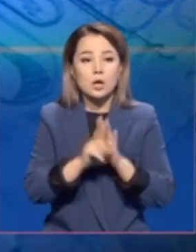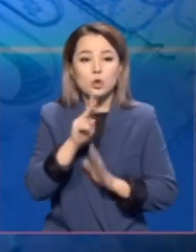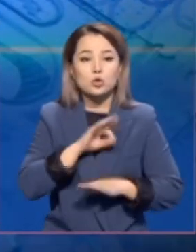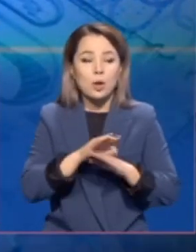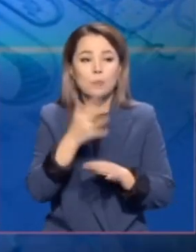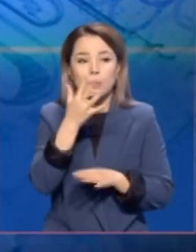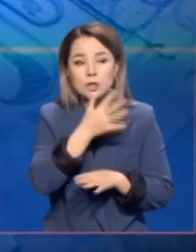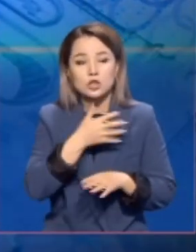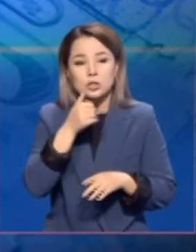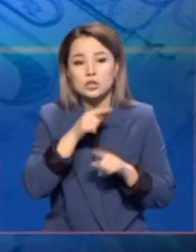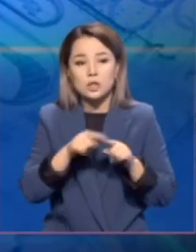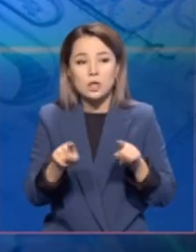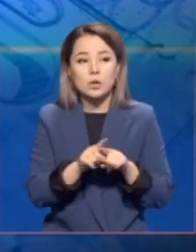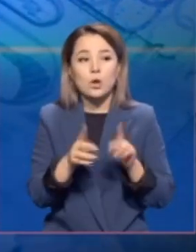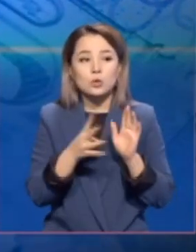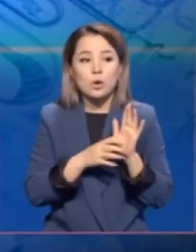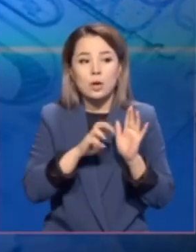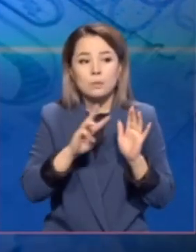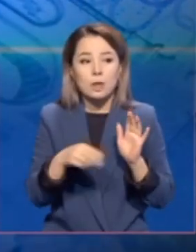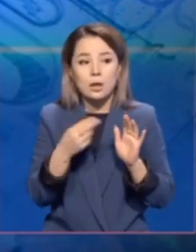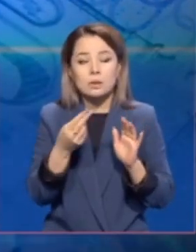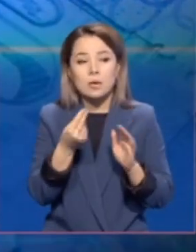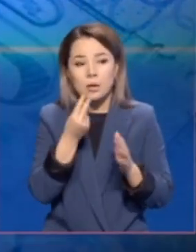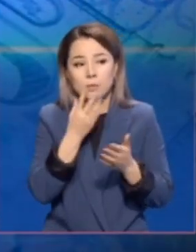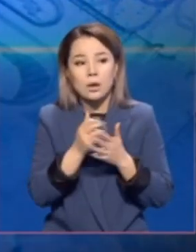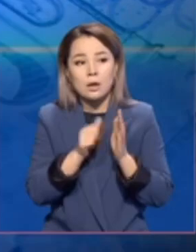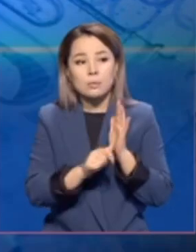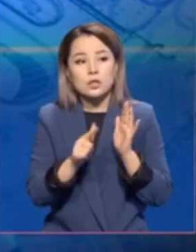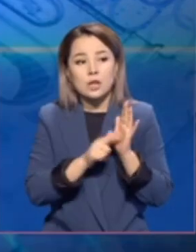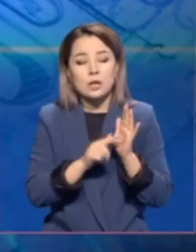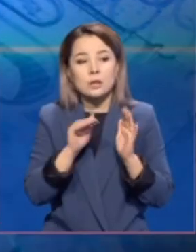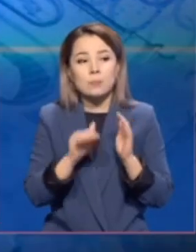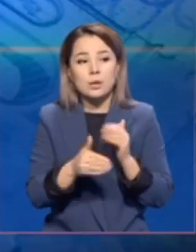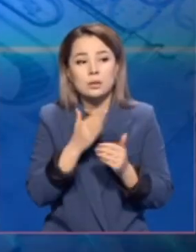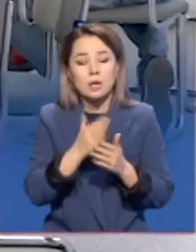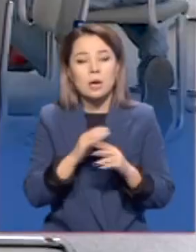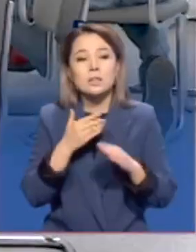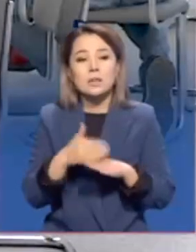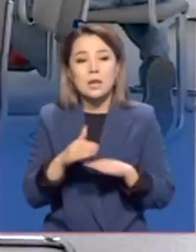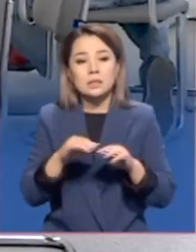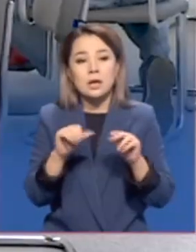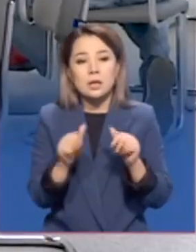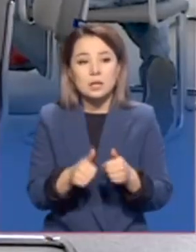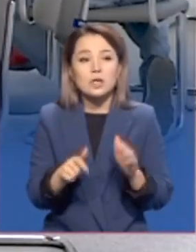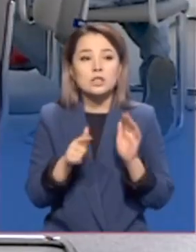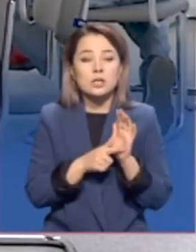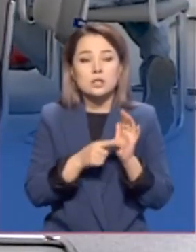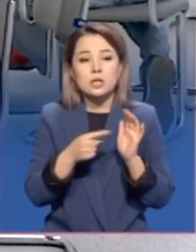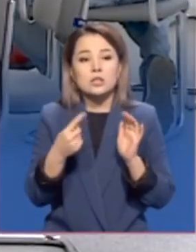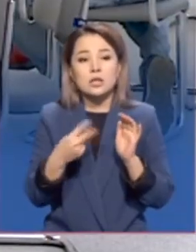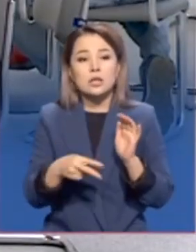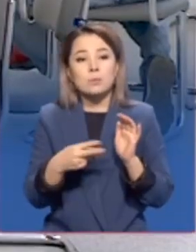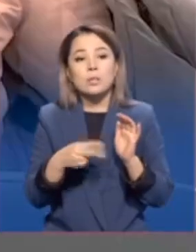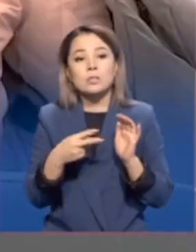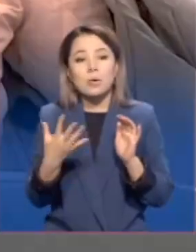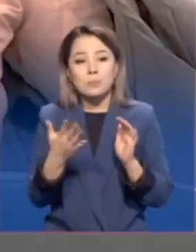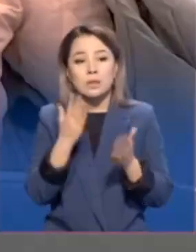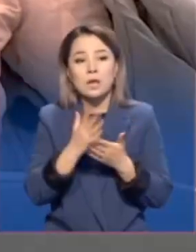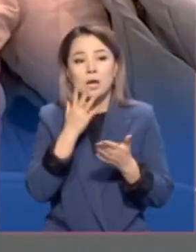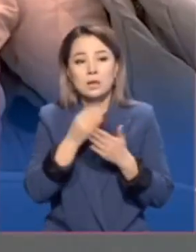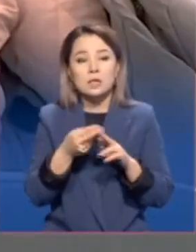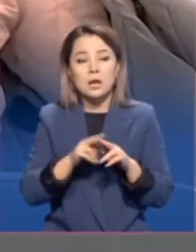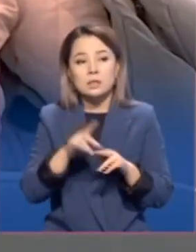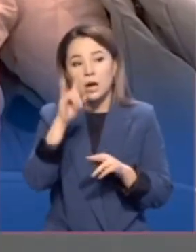5 жыл ішінде шамамен 900 миллиард теңгеге 67 мыңнан астам несие рәсімделіпті. 7-20-25 бағдарламасының операторы